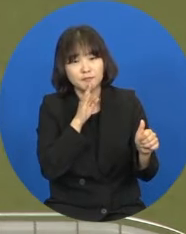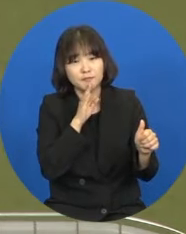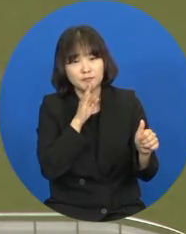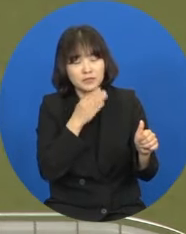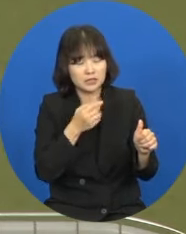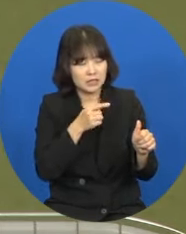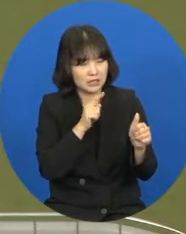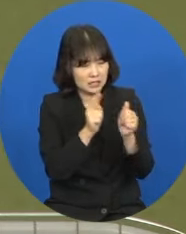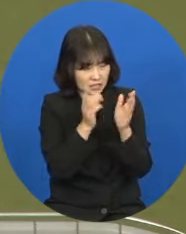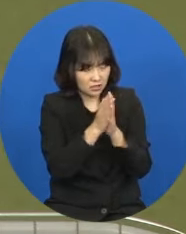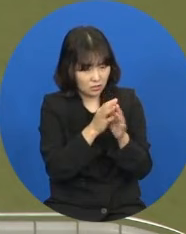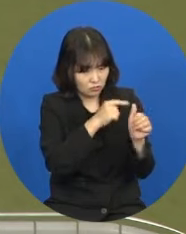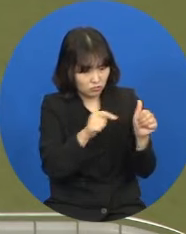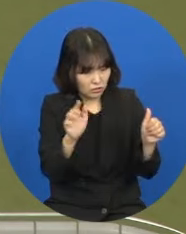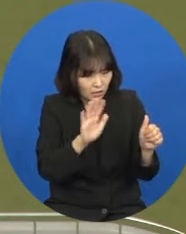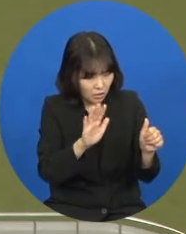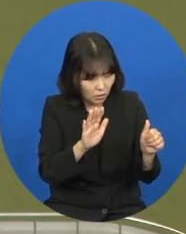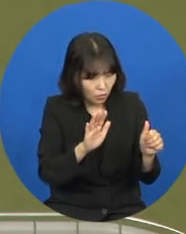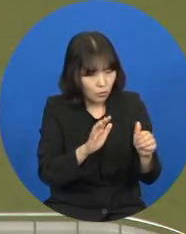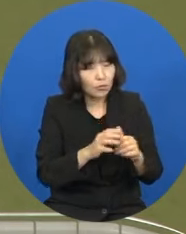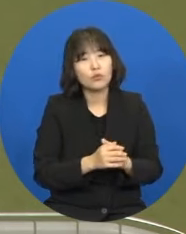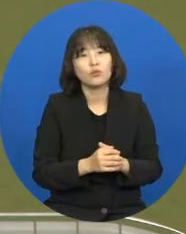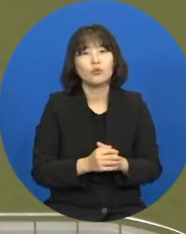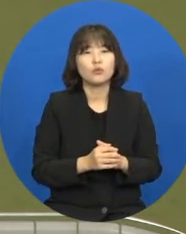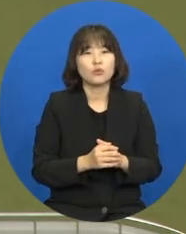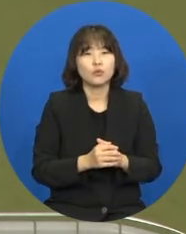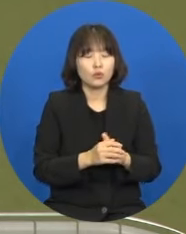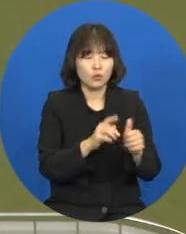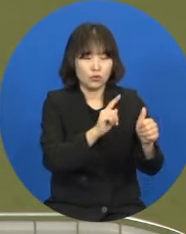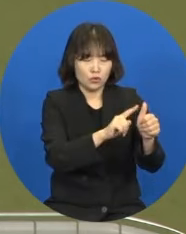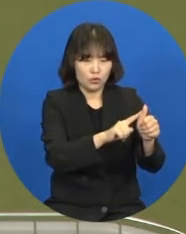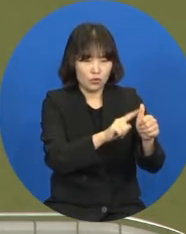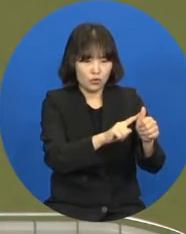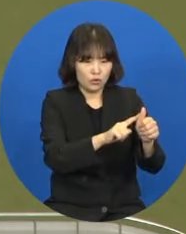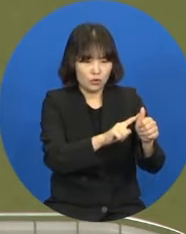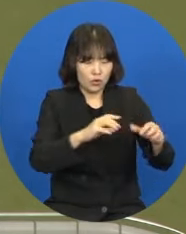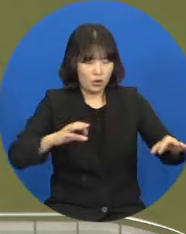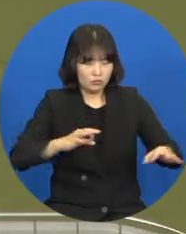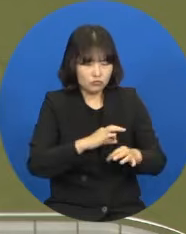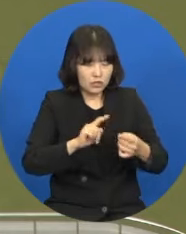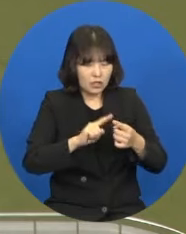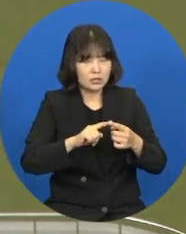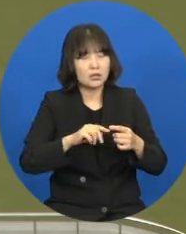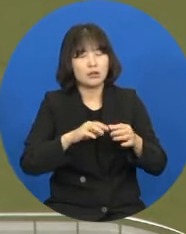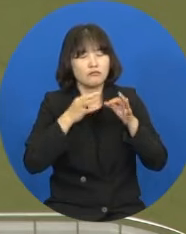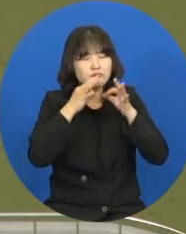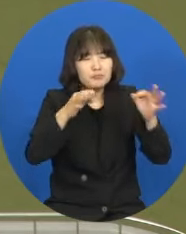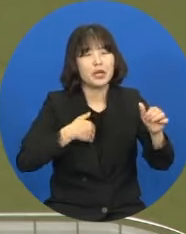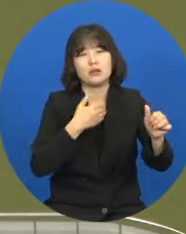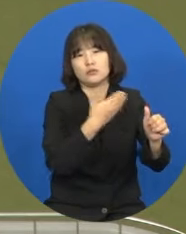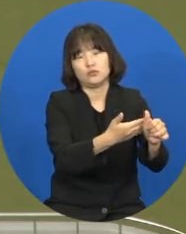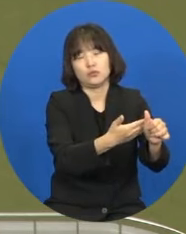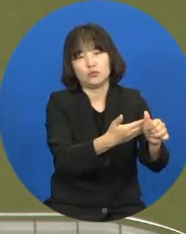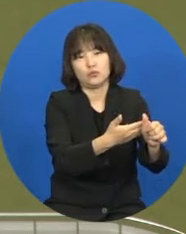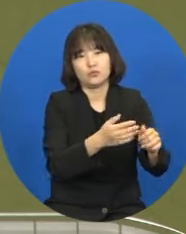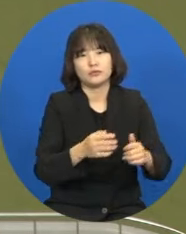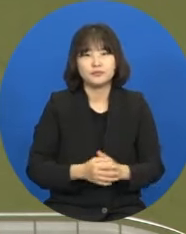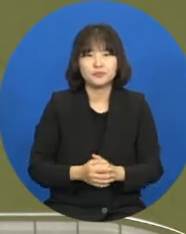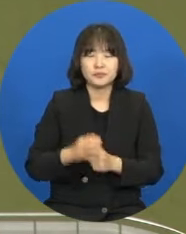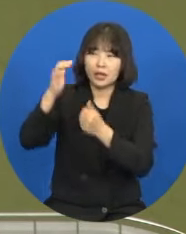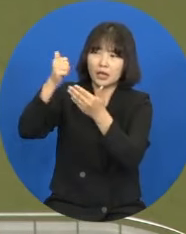않으면서 동시에 그의 부리를 외쳐요 균형감 여러분 느끼십니까 균형감 하나님의 권위에